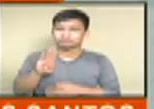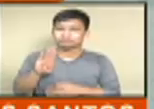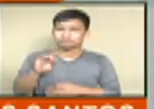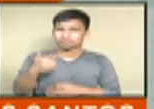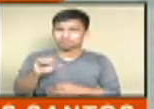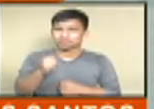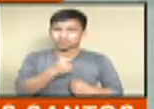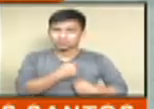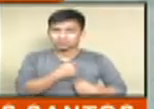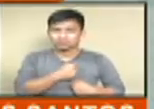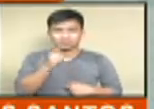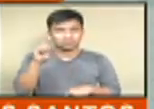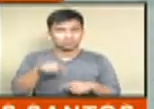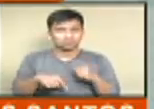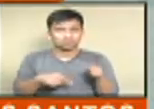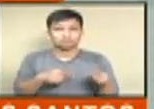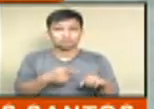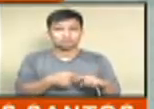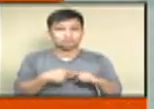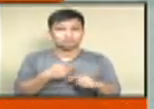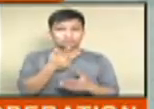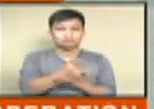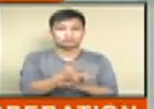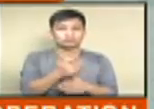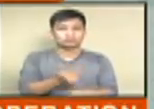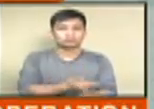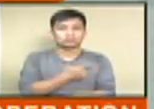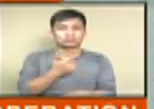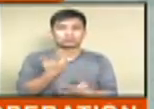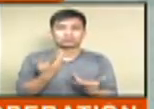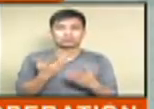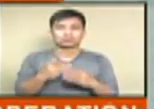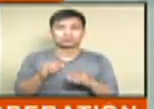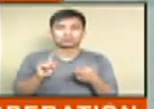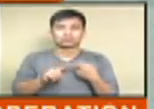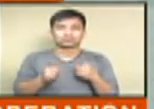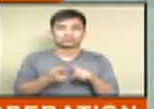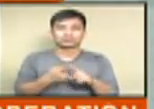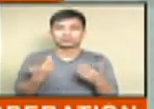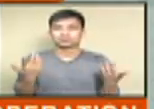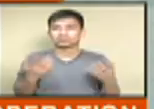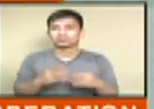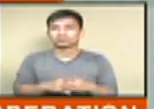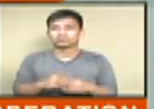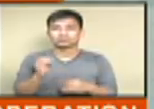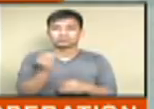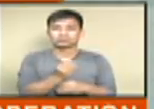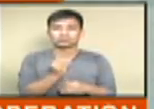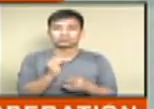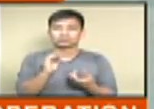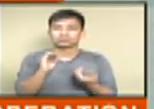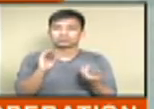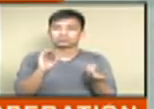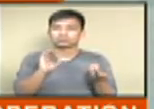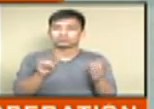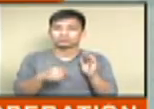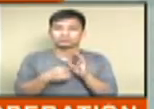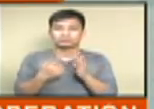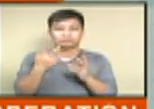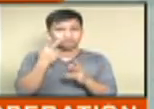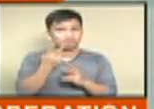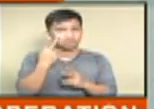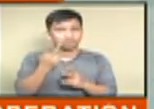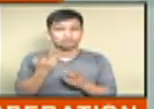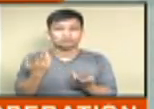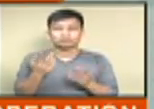na number one, di niya tino yung nakaparada doon. Ay baka naman yung nakaparada doon, friendship nila o sila may-ari noon. And then number two, wala akong nakikita